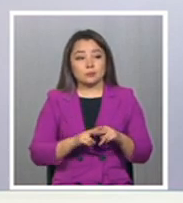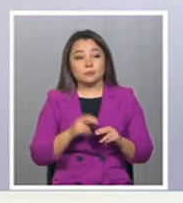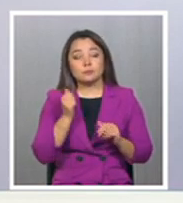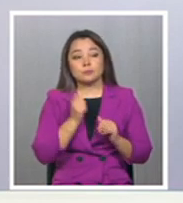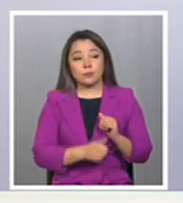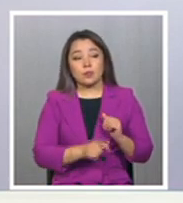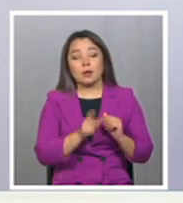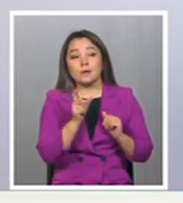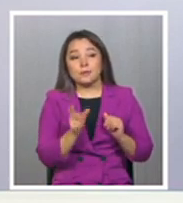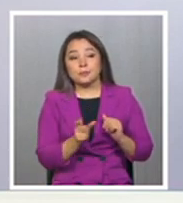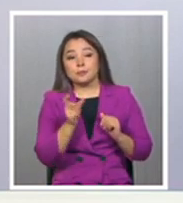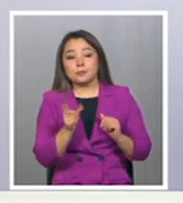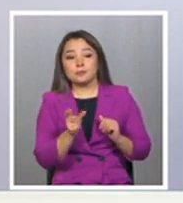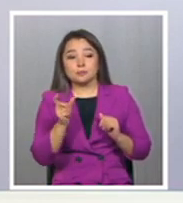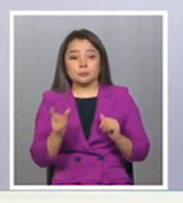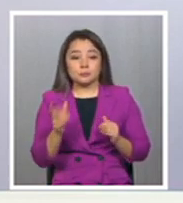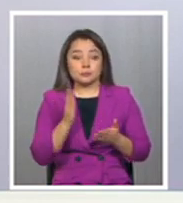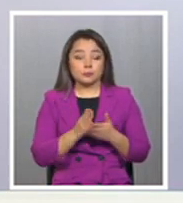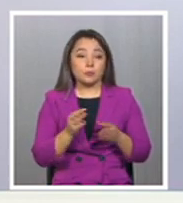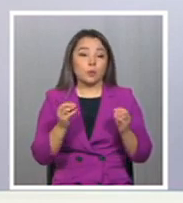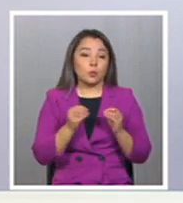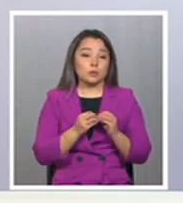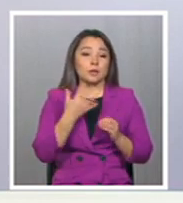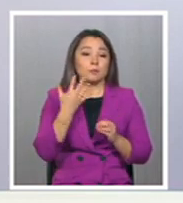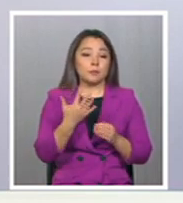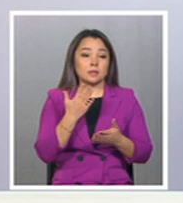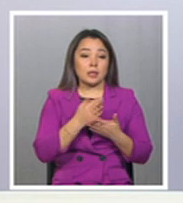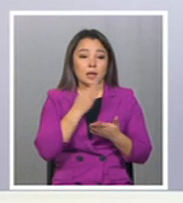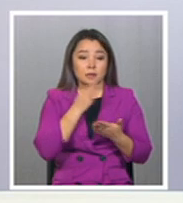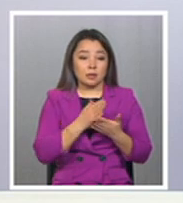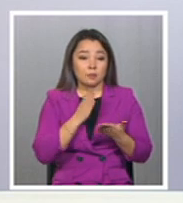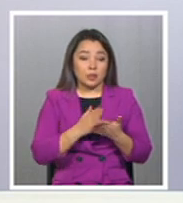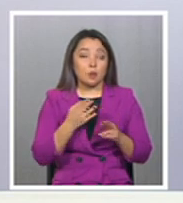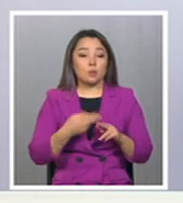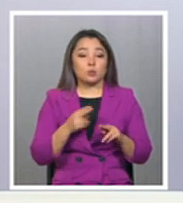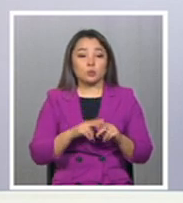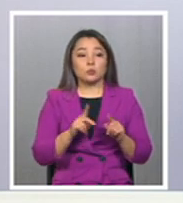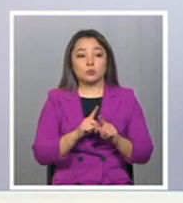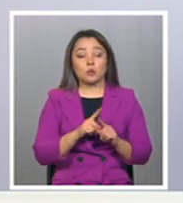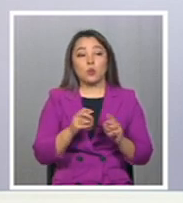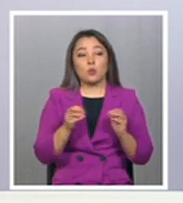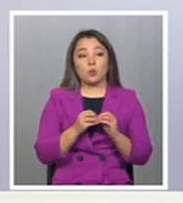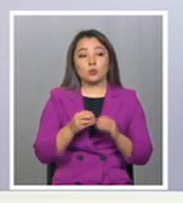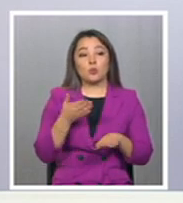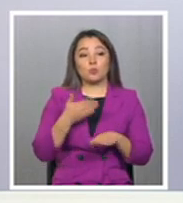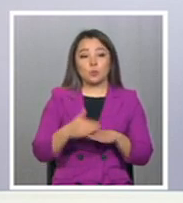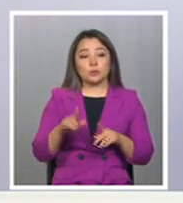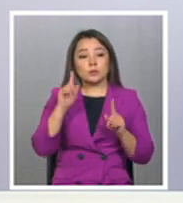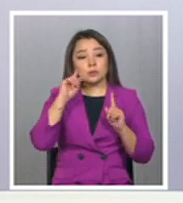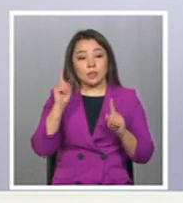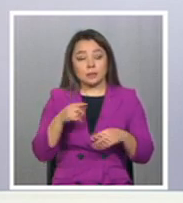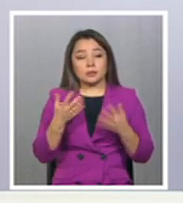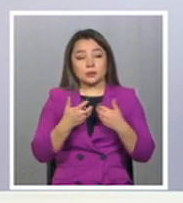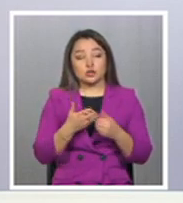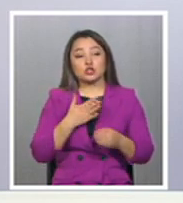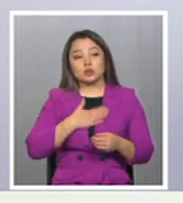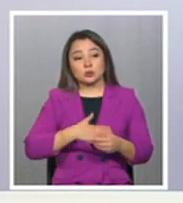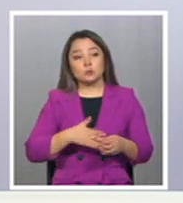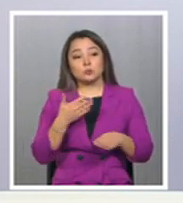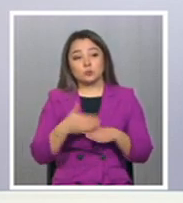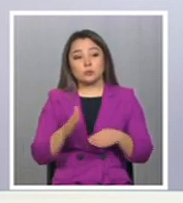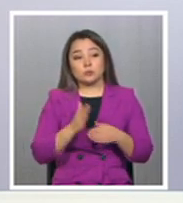кішкентай қадамымыз 10-нан 5-ті береді екен. Ал біз 10-дық бөлшек тақырыбын өтіп жатқандықтан жай бөлшекті 10-дық